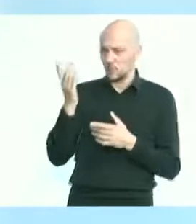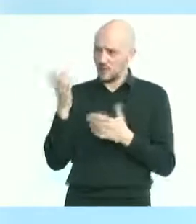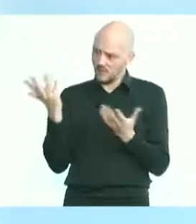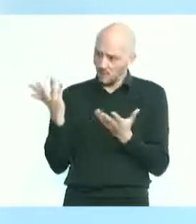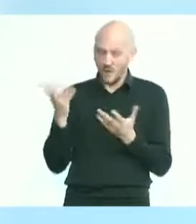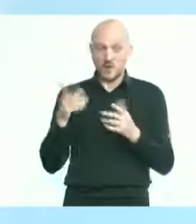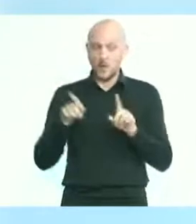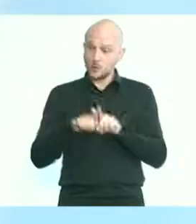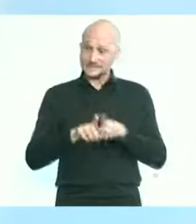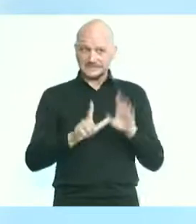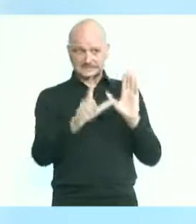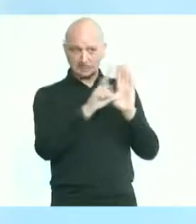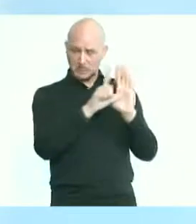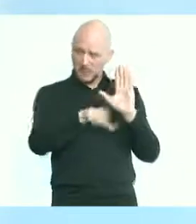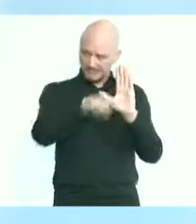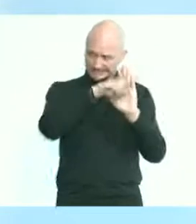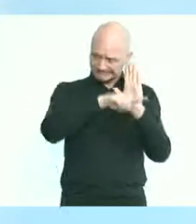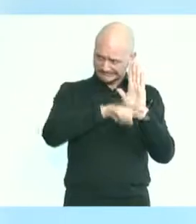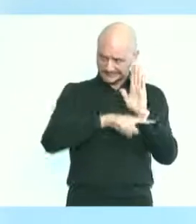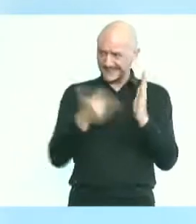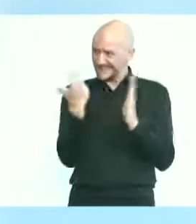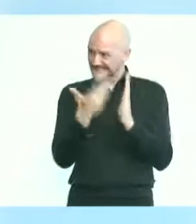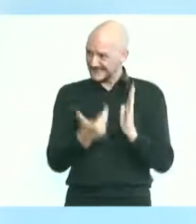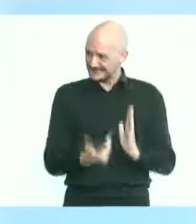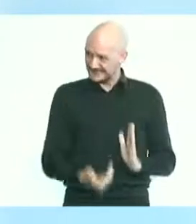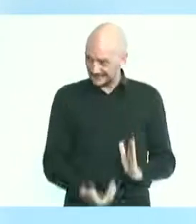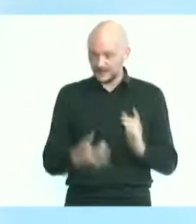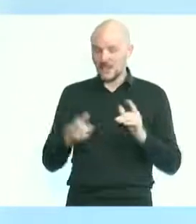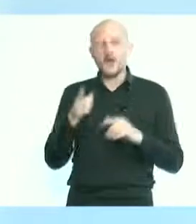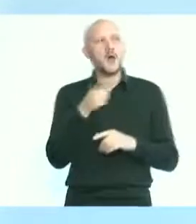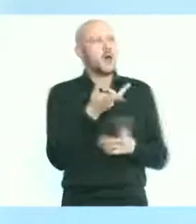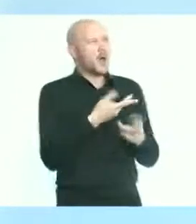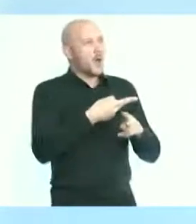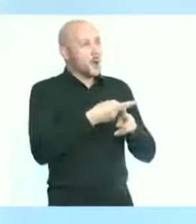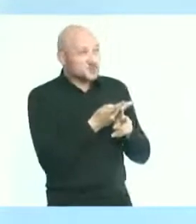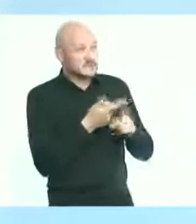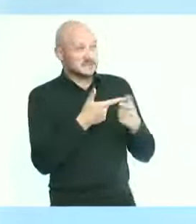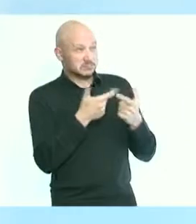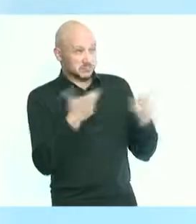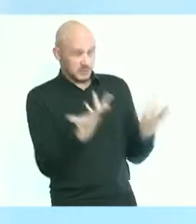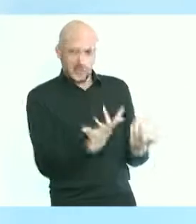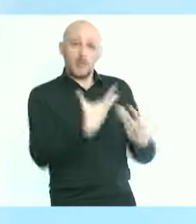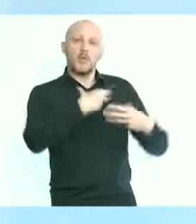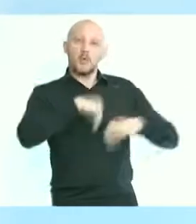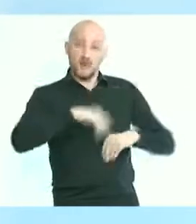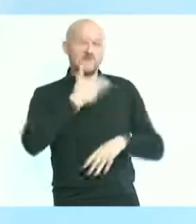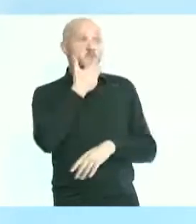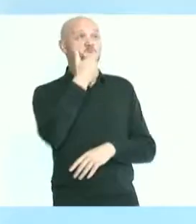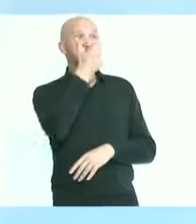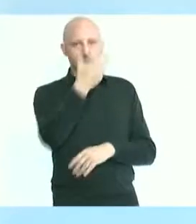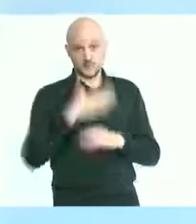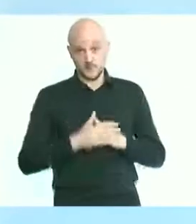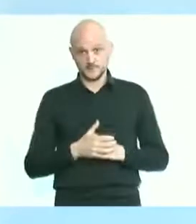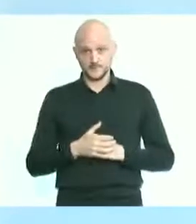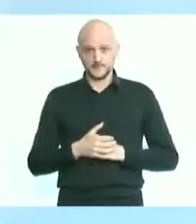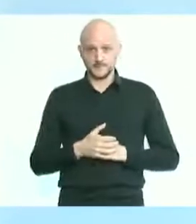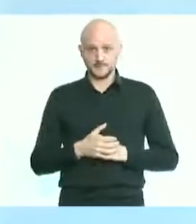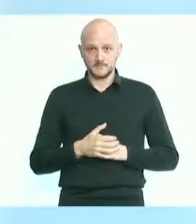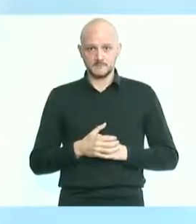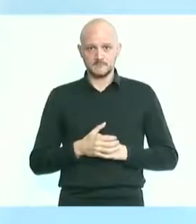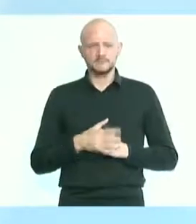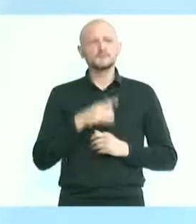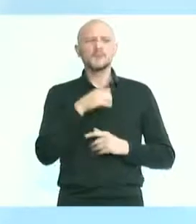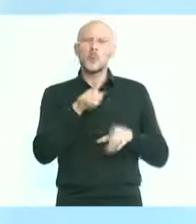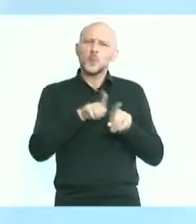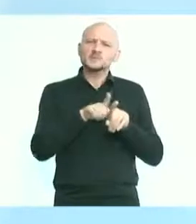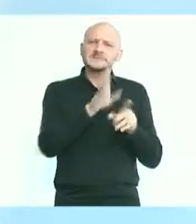matière, à mieux s'approprier les outils à leur disposition pour faire progresser leur niveau d'accessibilité. Grâce à cette tablette, les